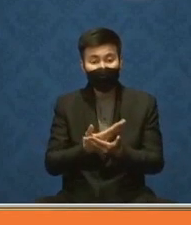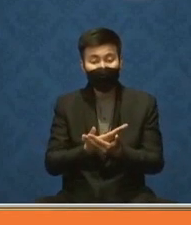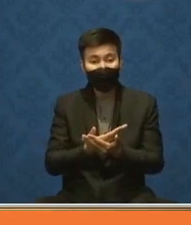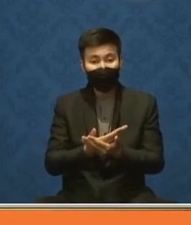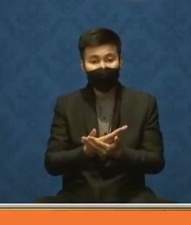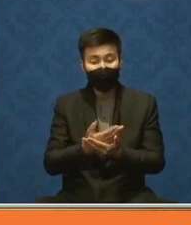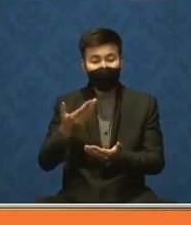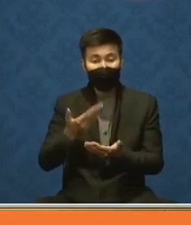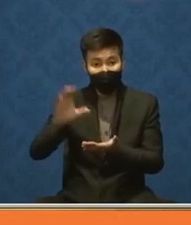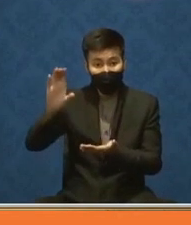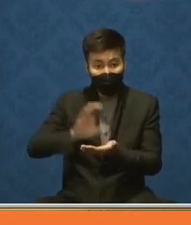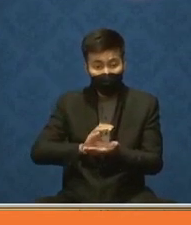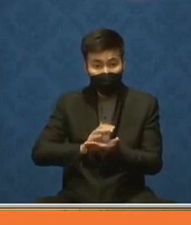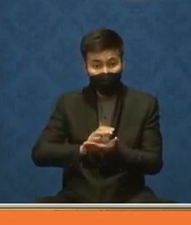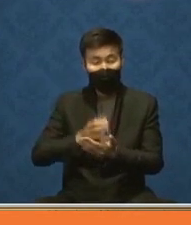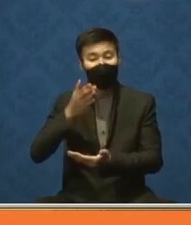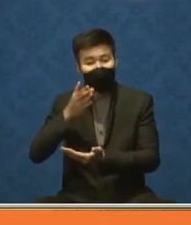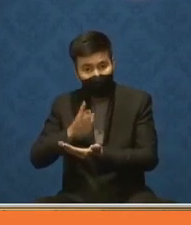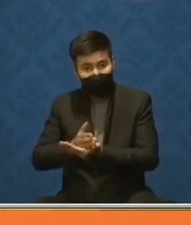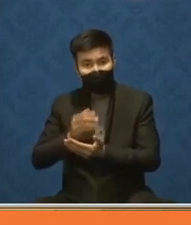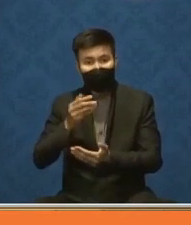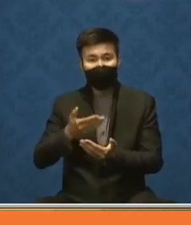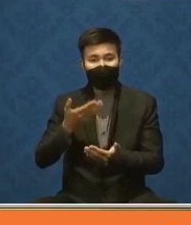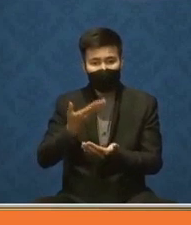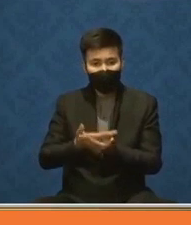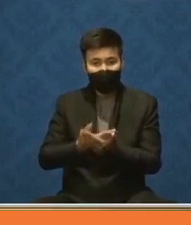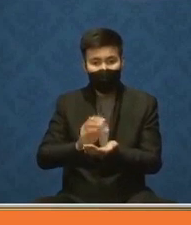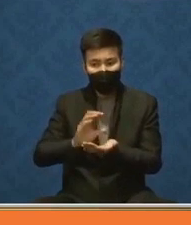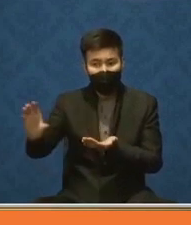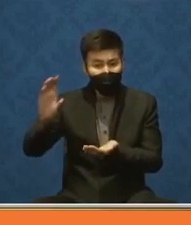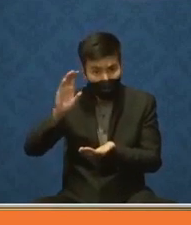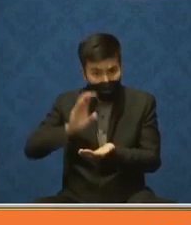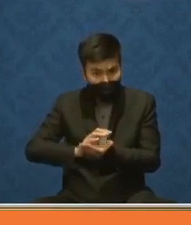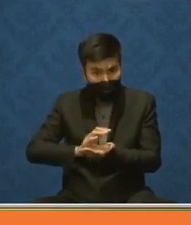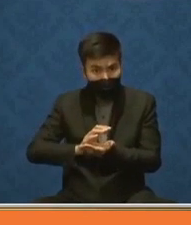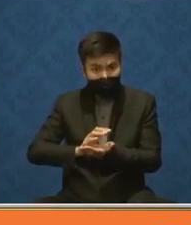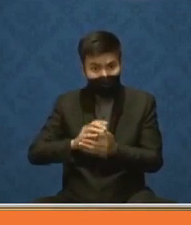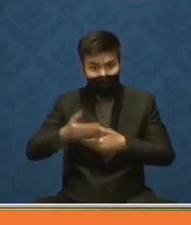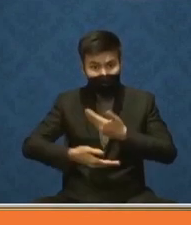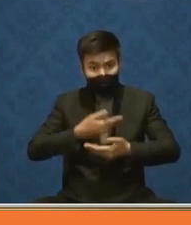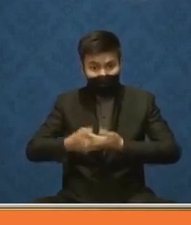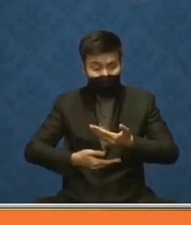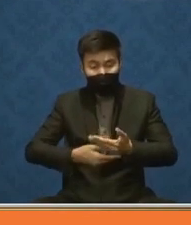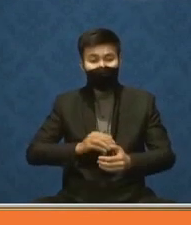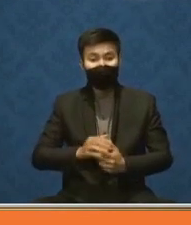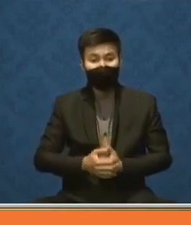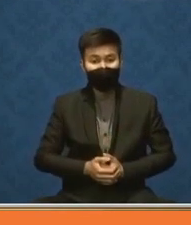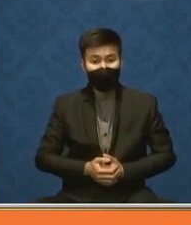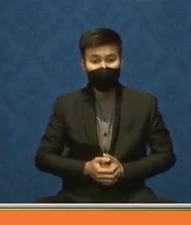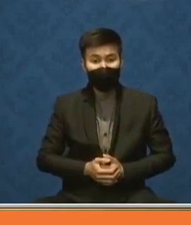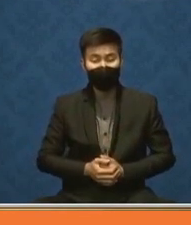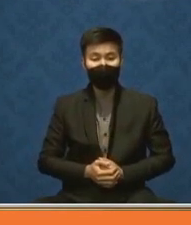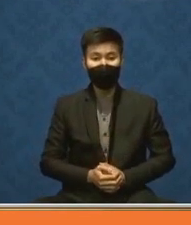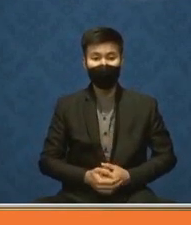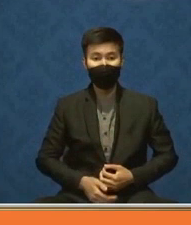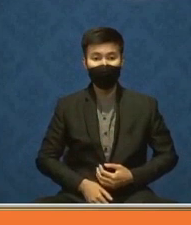ลดเงินนอกงบประมาณยุติกองทัพพาณิชย์เงินกองทุนต่างๆอันนี้ที่เพื่อนสมาชิกของผมส.ส.พิจารณ์ก็ได้เสนอไว้ครับ